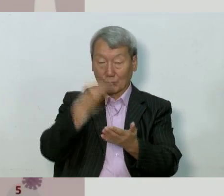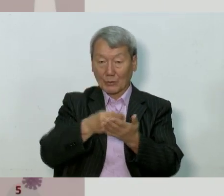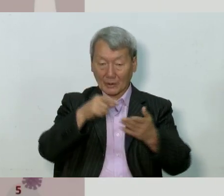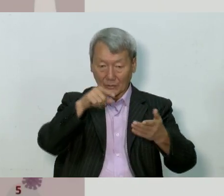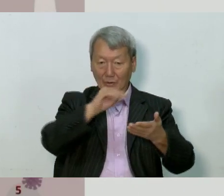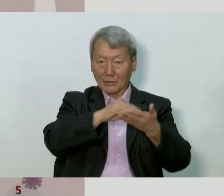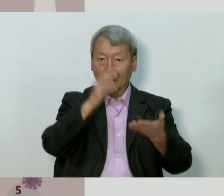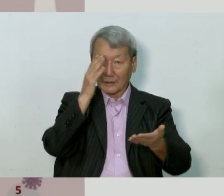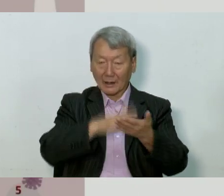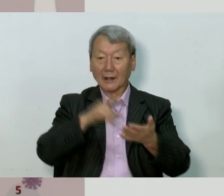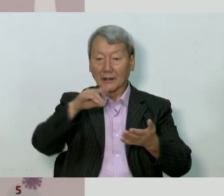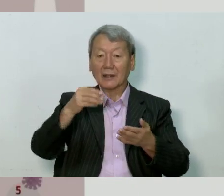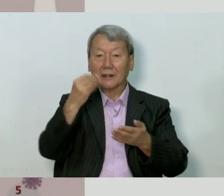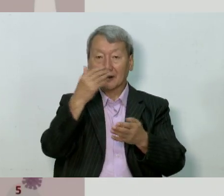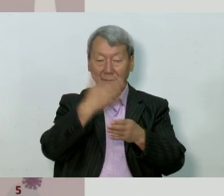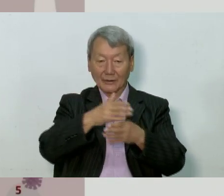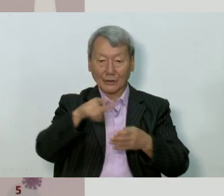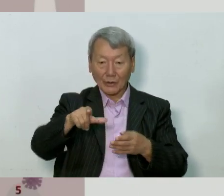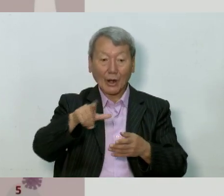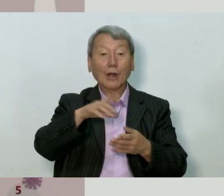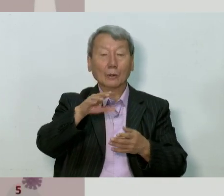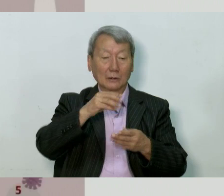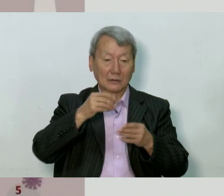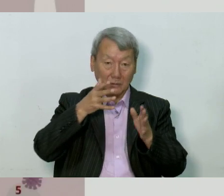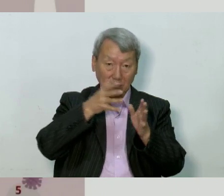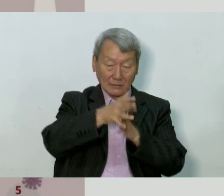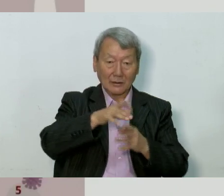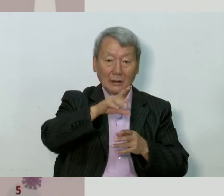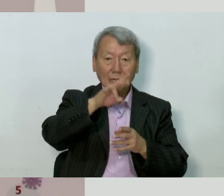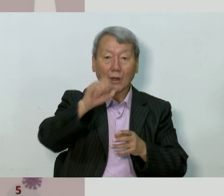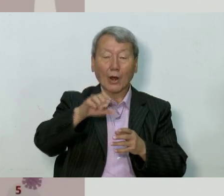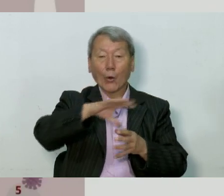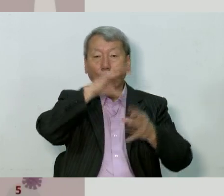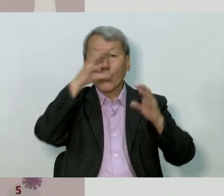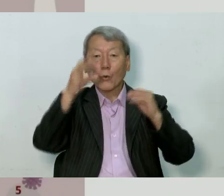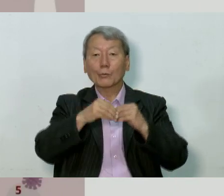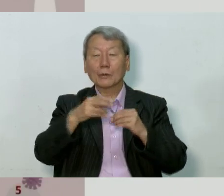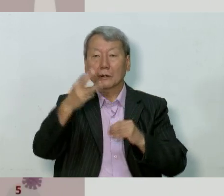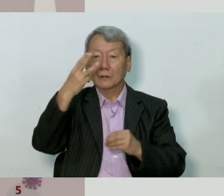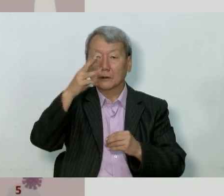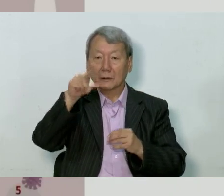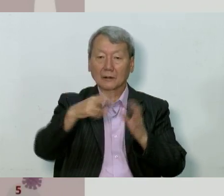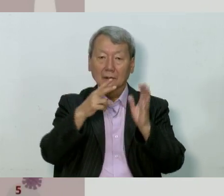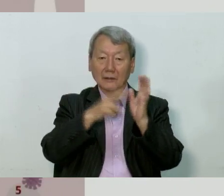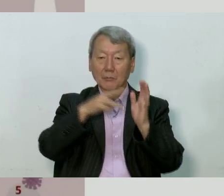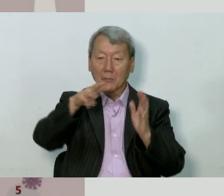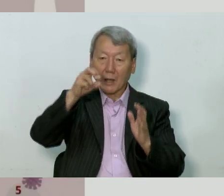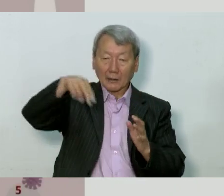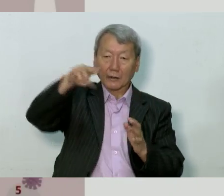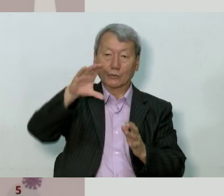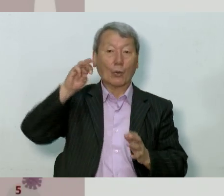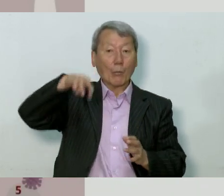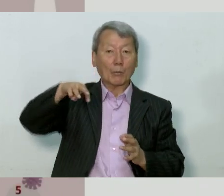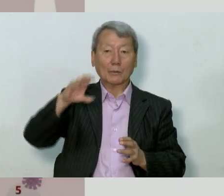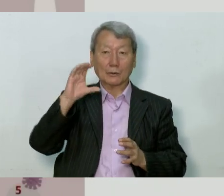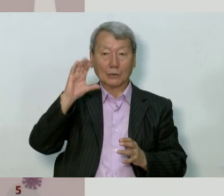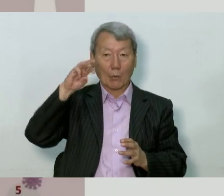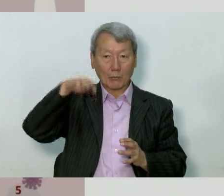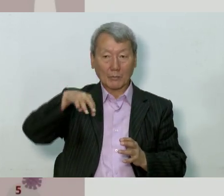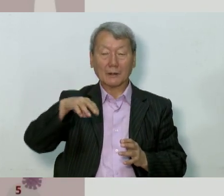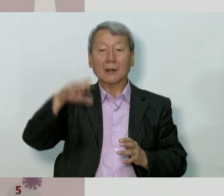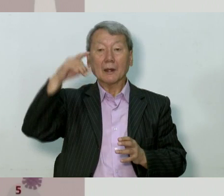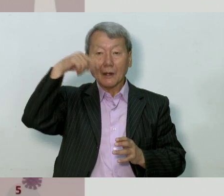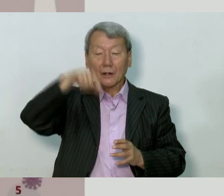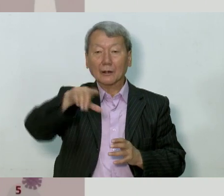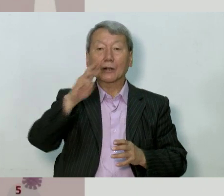и профинансированы социально значимые расходы на общую сумму 3,7 миллиардов сомов, в том числе